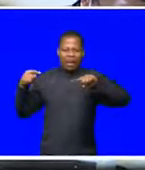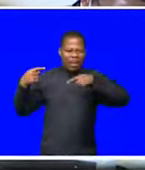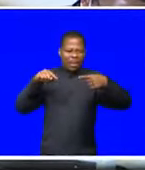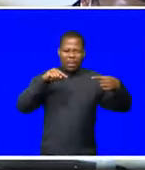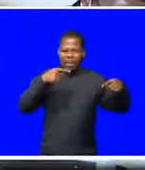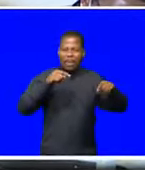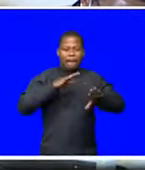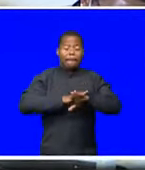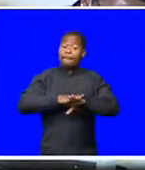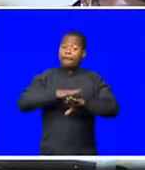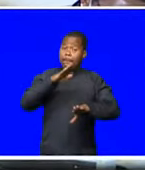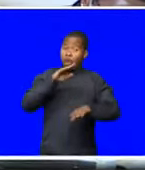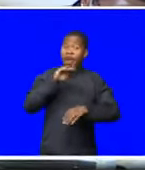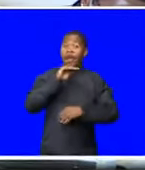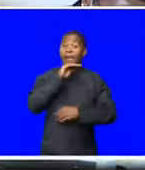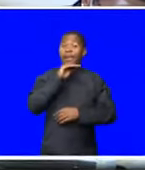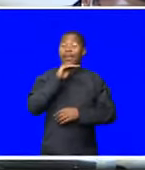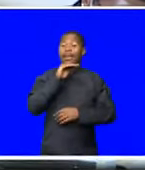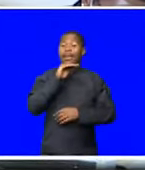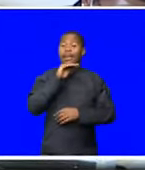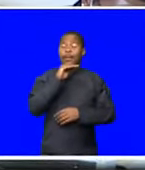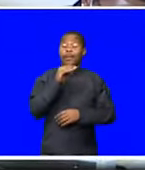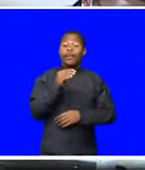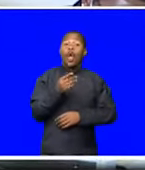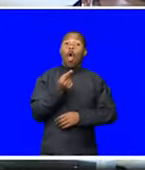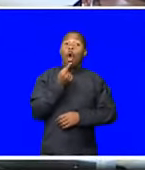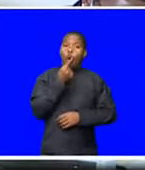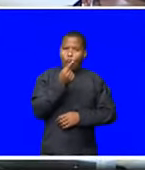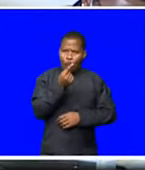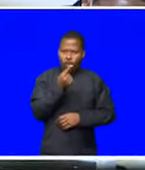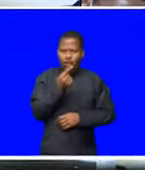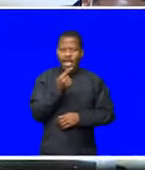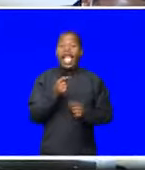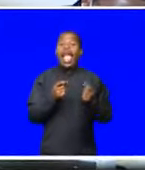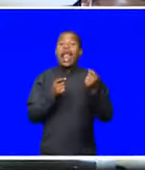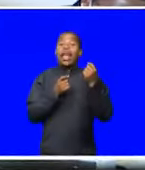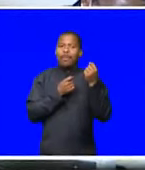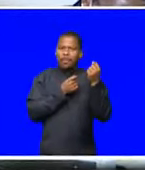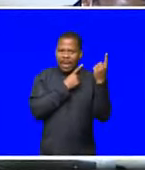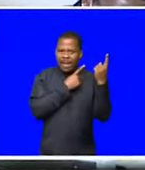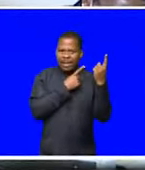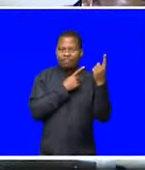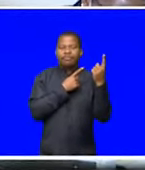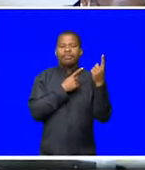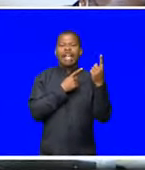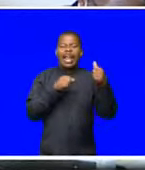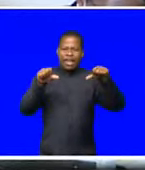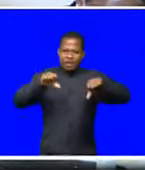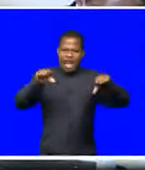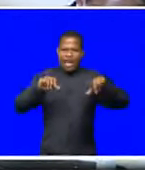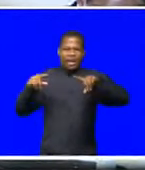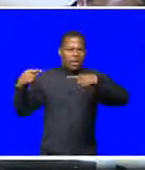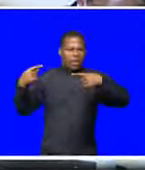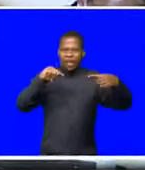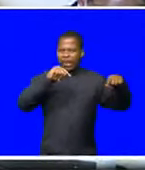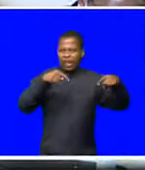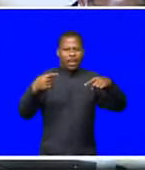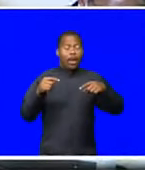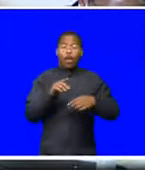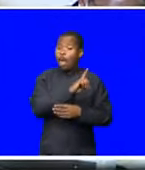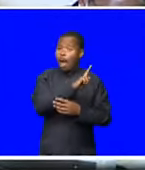lo moya loyo ungathi ungahamba ungete wabakhona nibe yindlu yaNkulunkulu ngoba umtimba